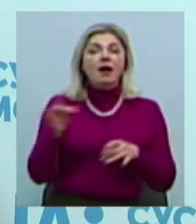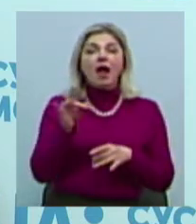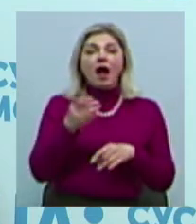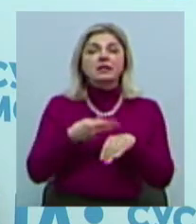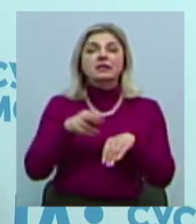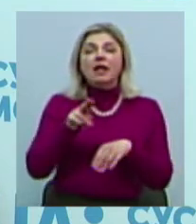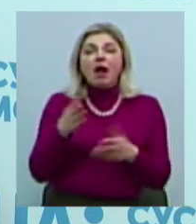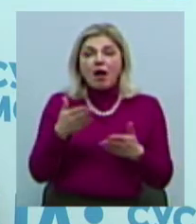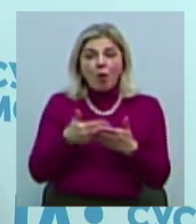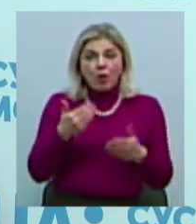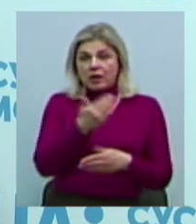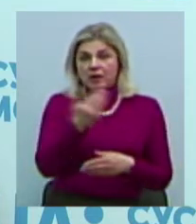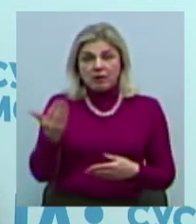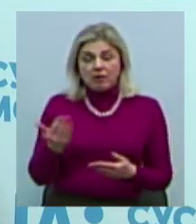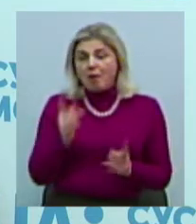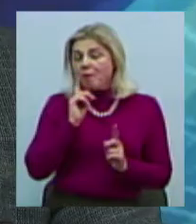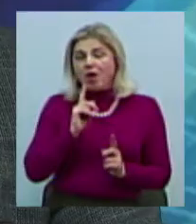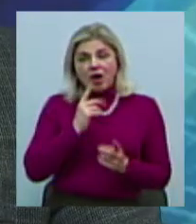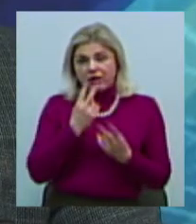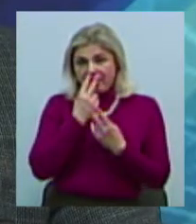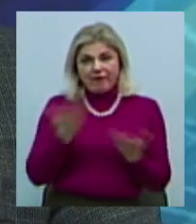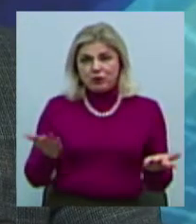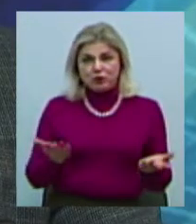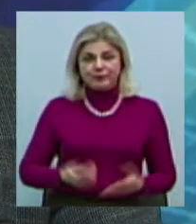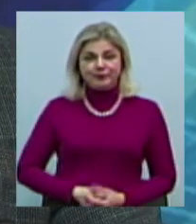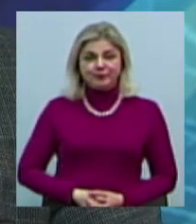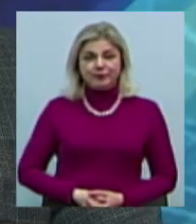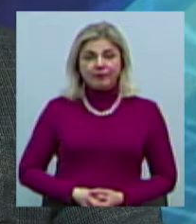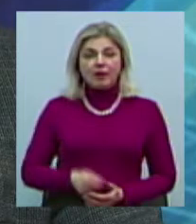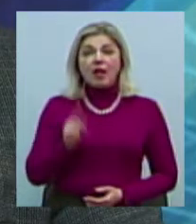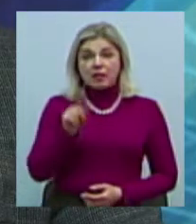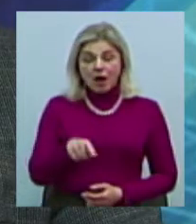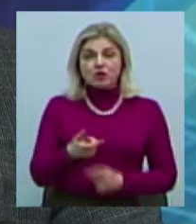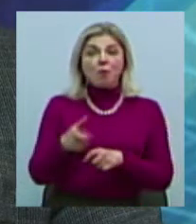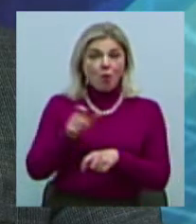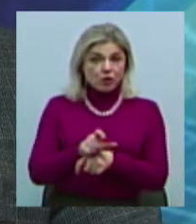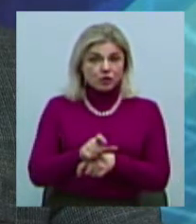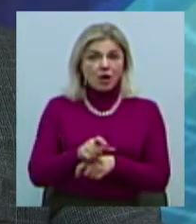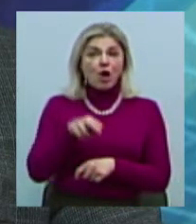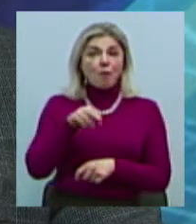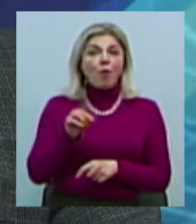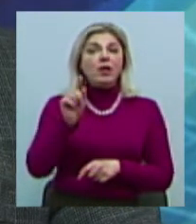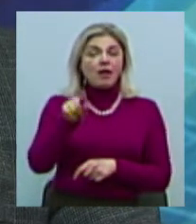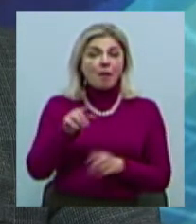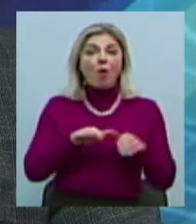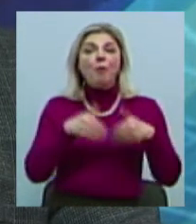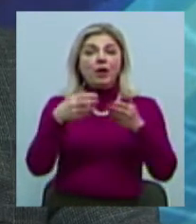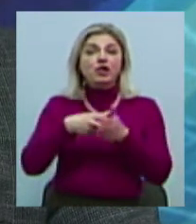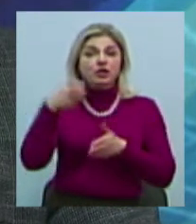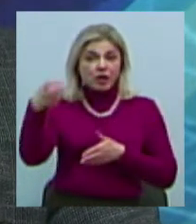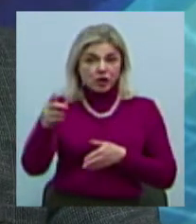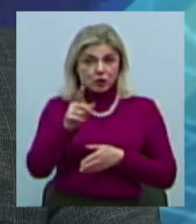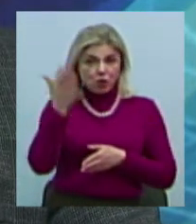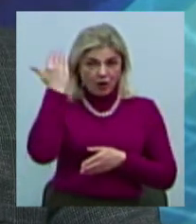була? Пока реакции никакой не вижу. Тобто навіть регіональна комісія. Я хочу сказати даже більше, що по тим обращенням, які ми раніше